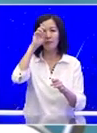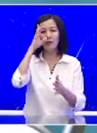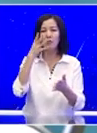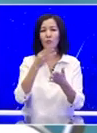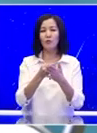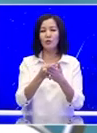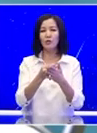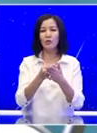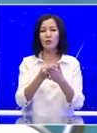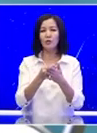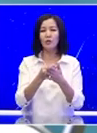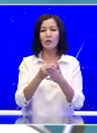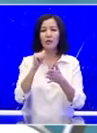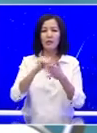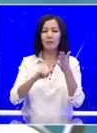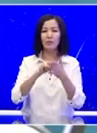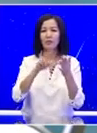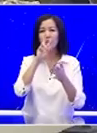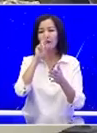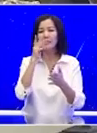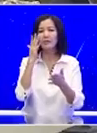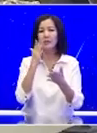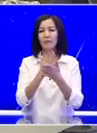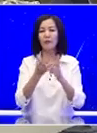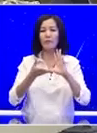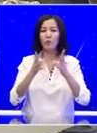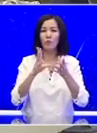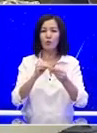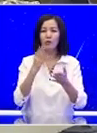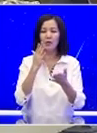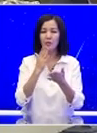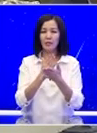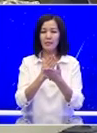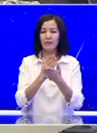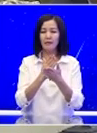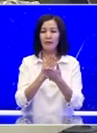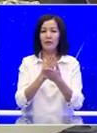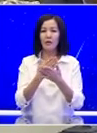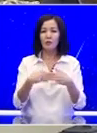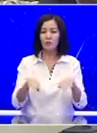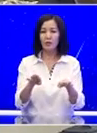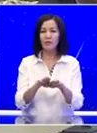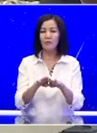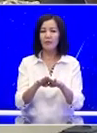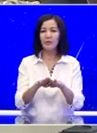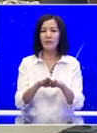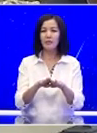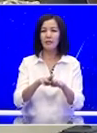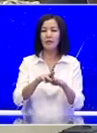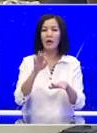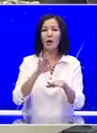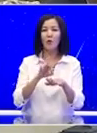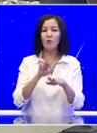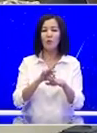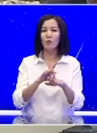өздерінің олқы тұстары мен кемшіліктерін көріп, қорытынды жасап жатыр десем артық емес. Өйткені пандемияға ешкім